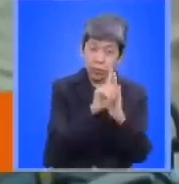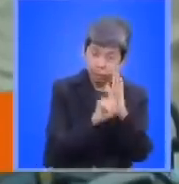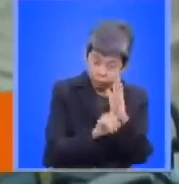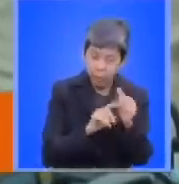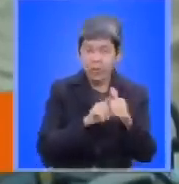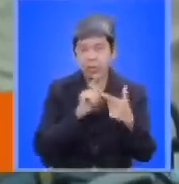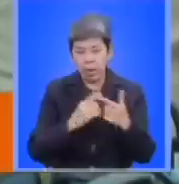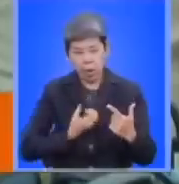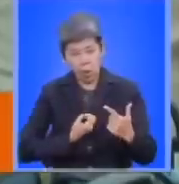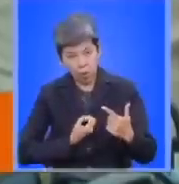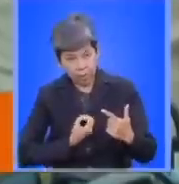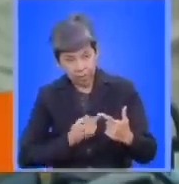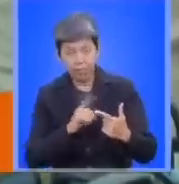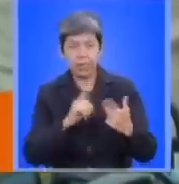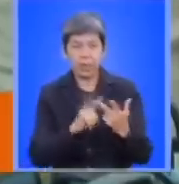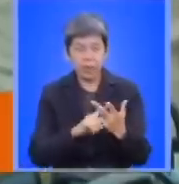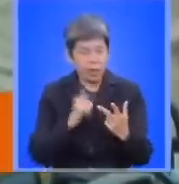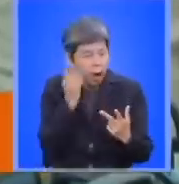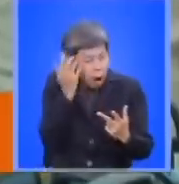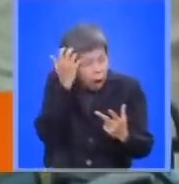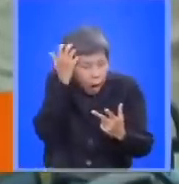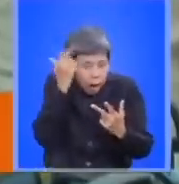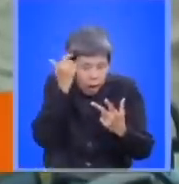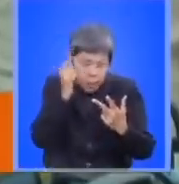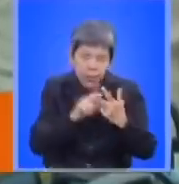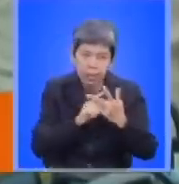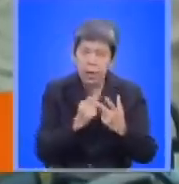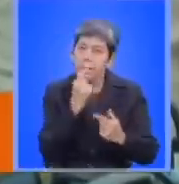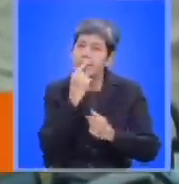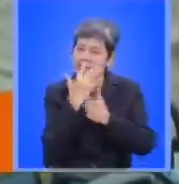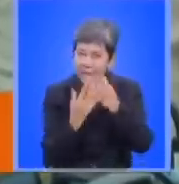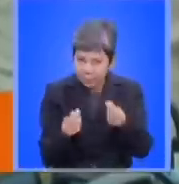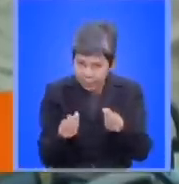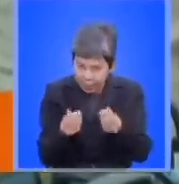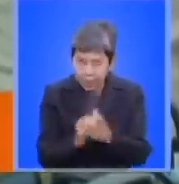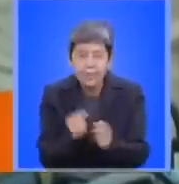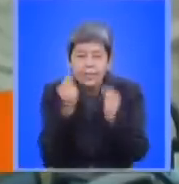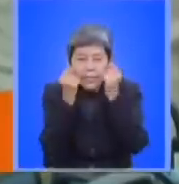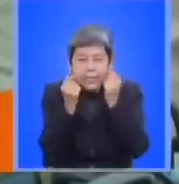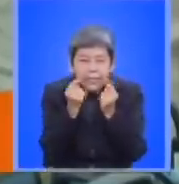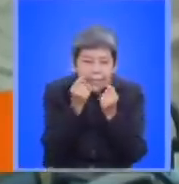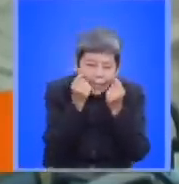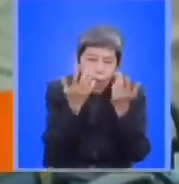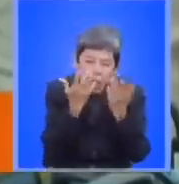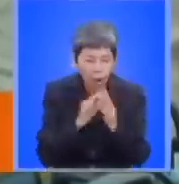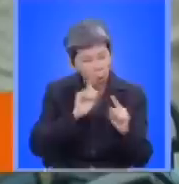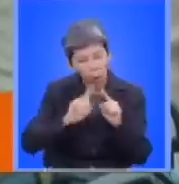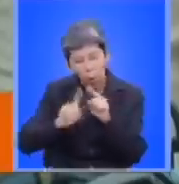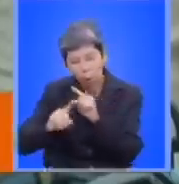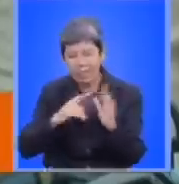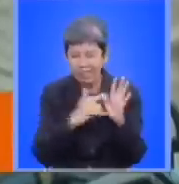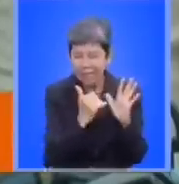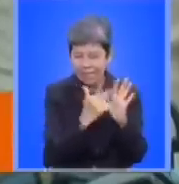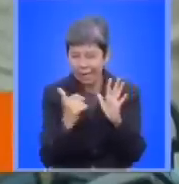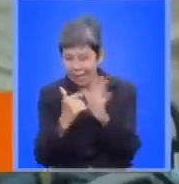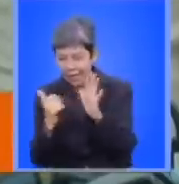นะครับแล้วก็ยารักษาไมเกรนยาลดไขมันในเลือดยารักษาสิวนะครับอีกมากมายเลยนะครับซึ่งถ้าให้ร่ว